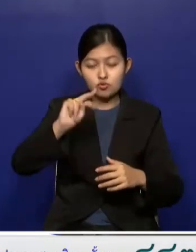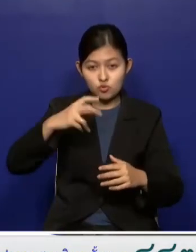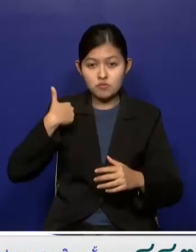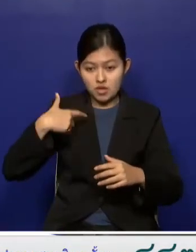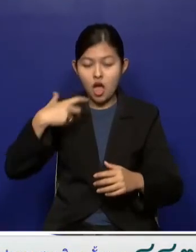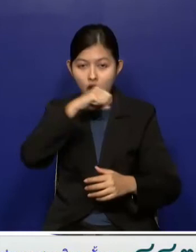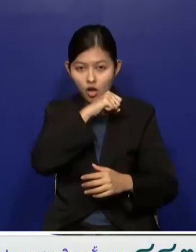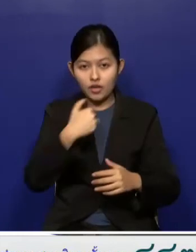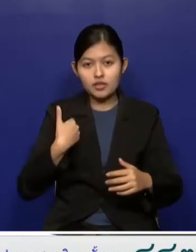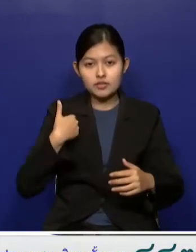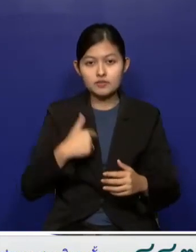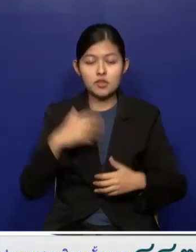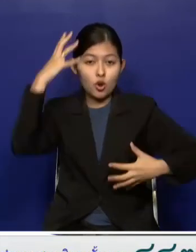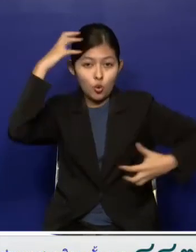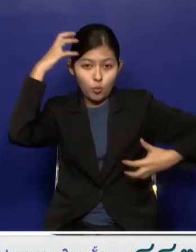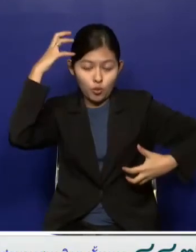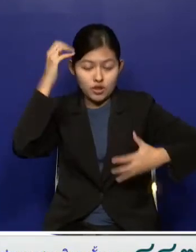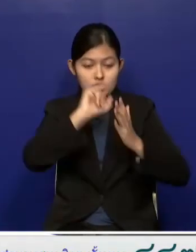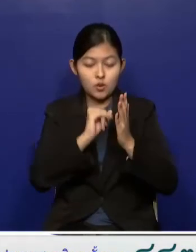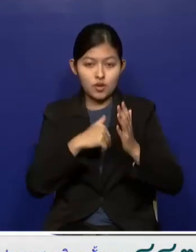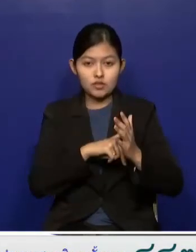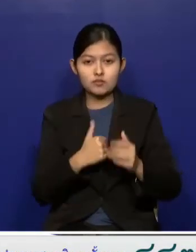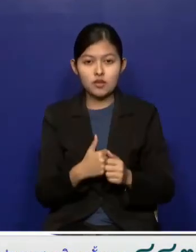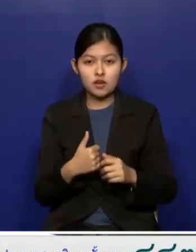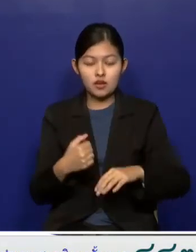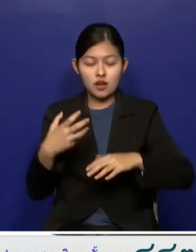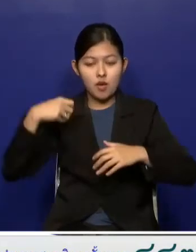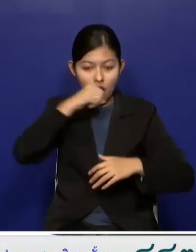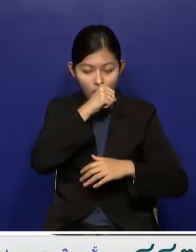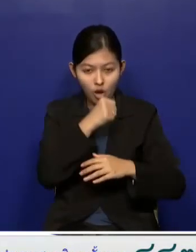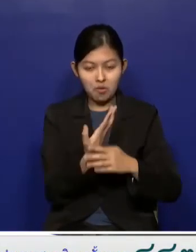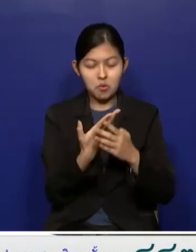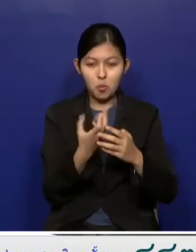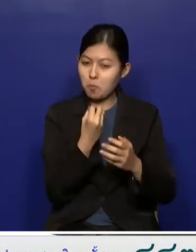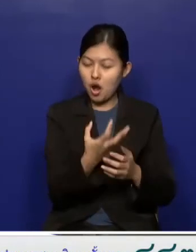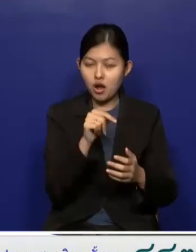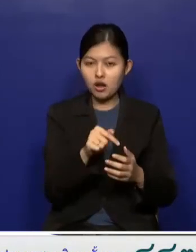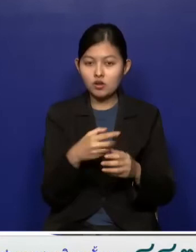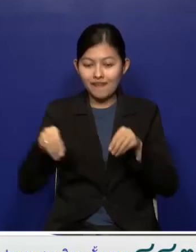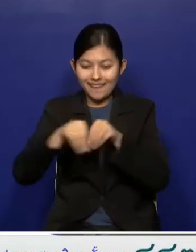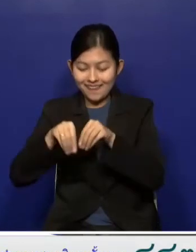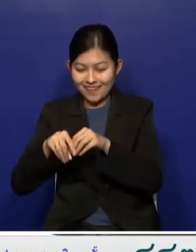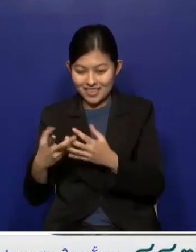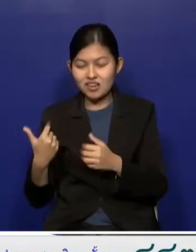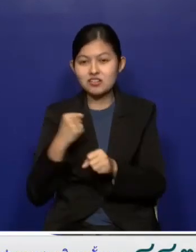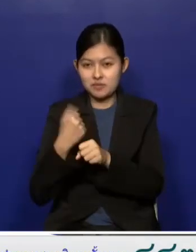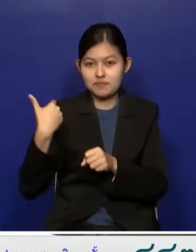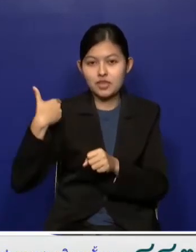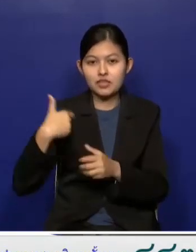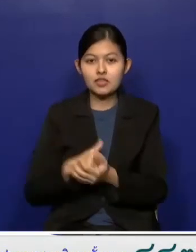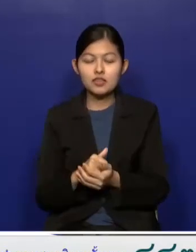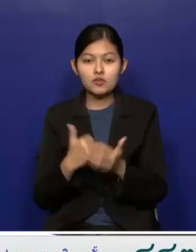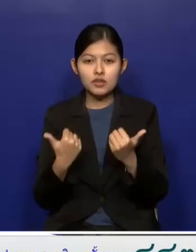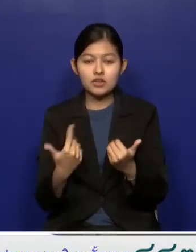ยเฉพาะยิ่งพี่น้องชาวลพบุรีนั้นเนี่ยก็ทำอ้อยครึ่งจังหวัดครับและจังหวัดใกล้เคียงเพราะฉะนั้นวันนี้ก็ขอกราบ